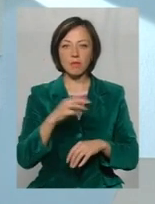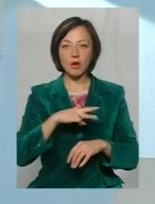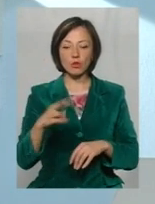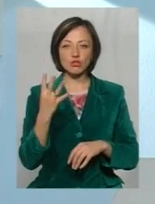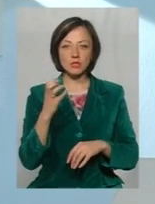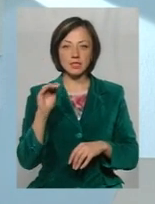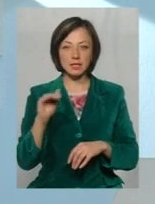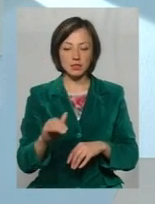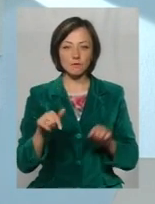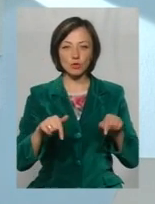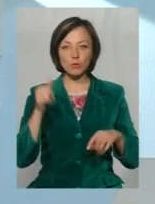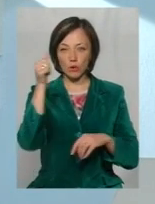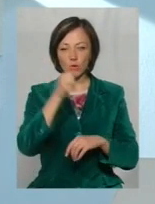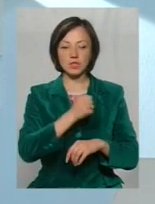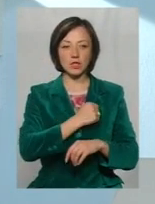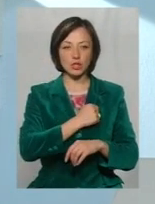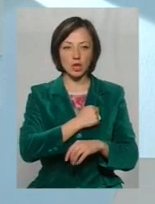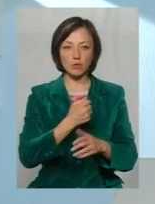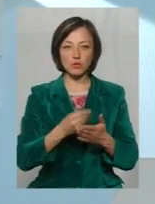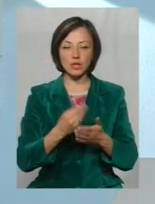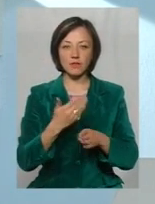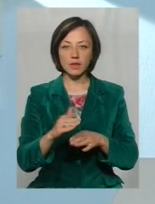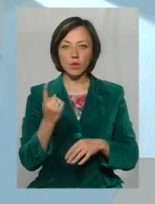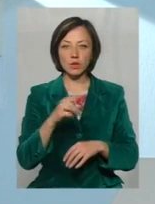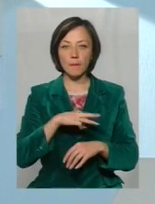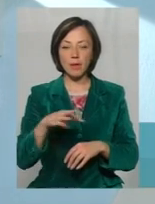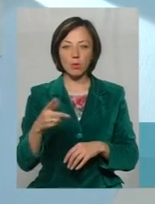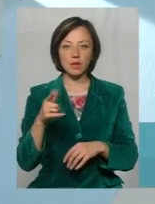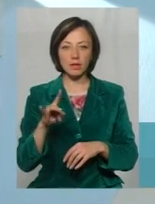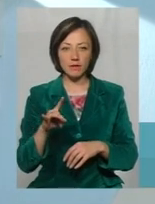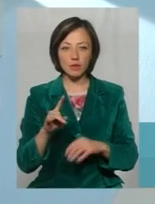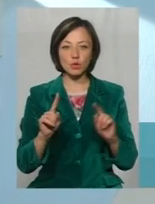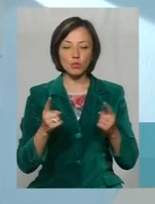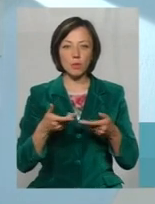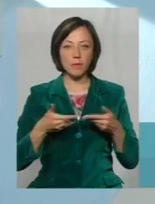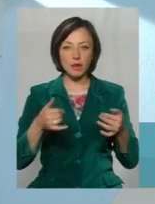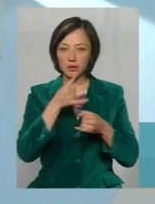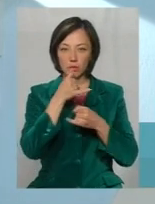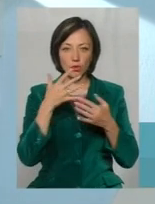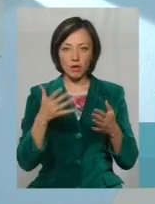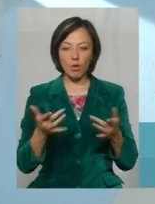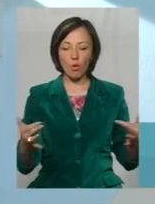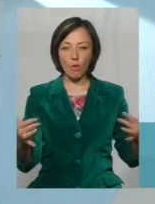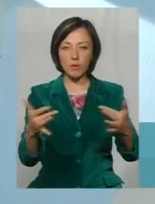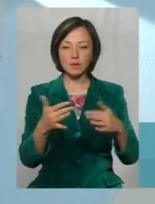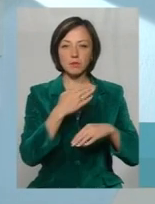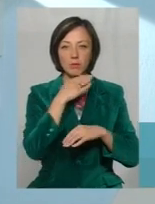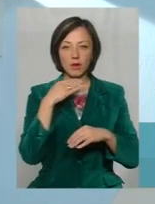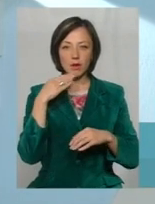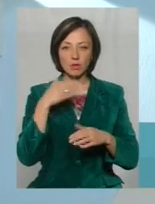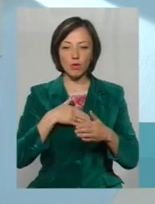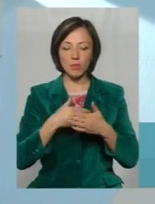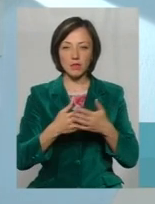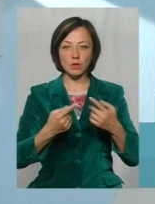1 400 000 гривень. В цьому році, на жаль, бюджету виділено лише 1 000 000 гривень, тому ми не могли охопити таке коло